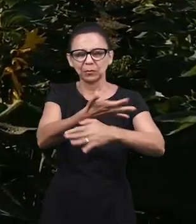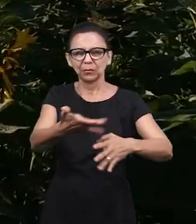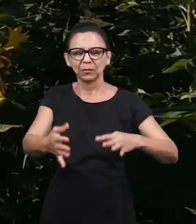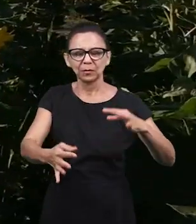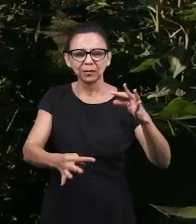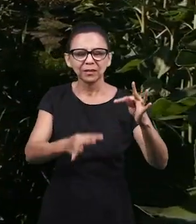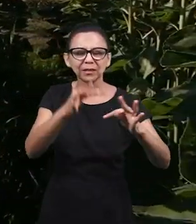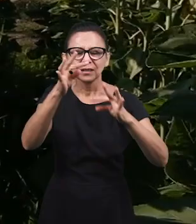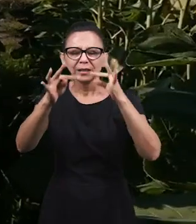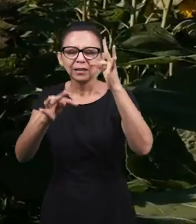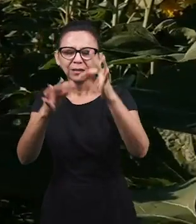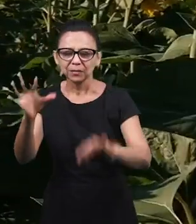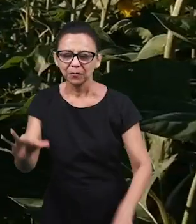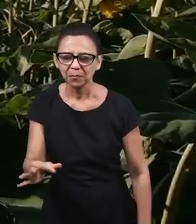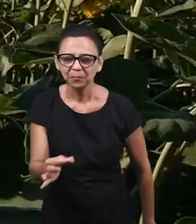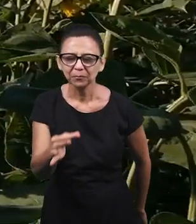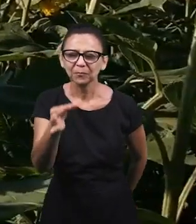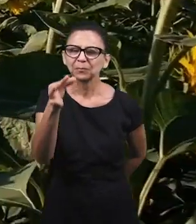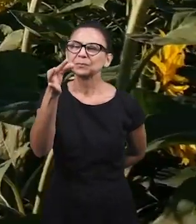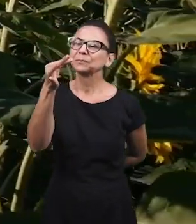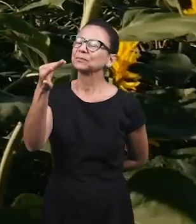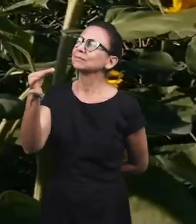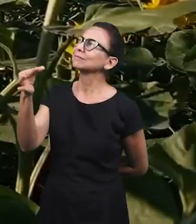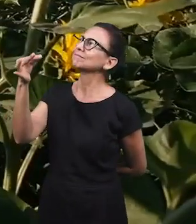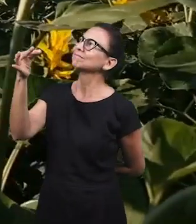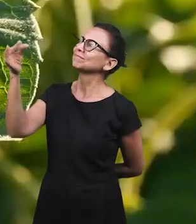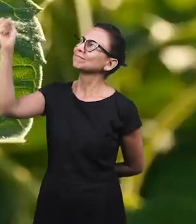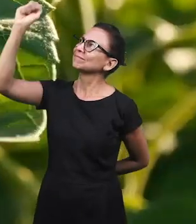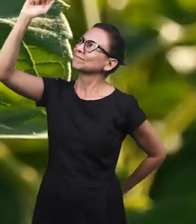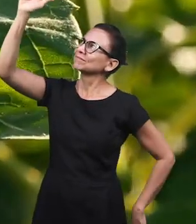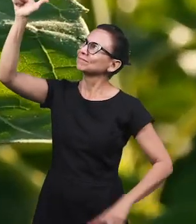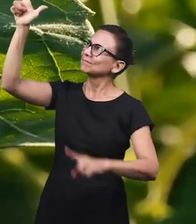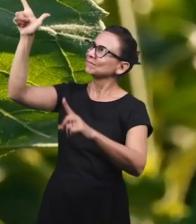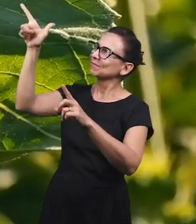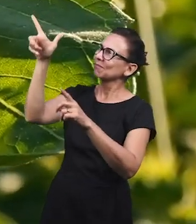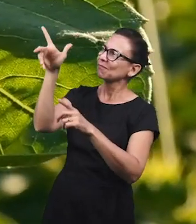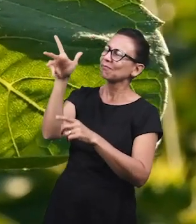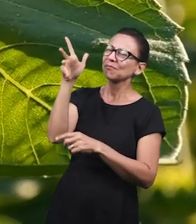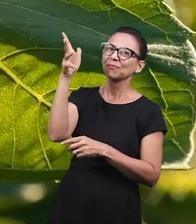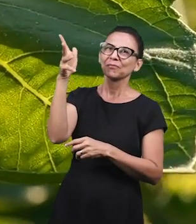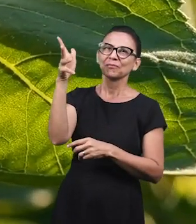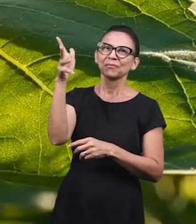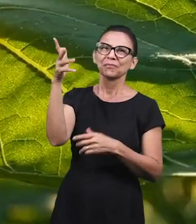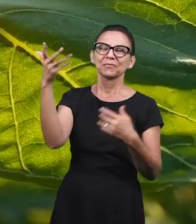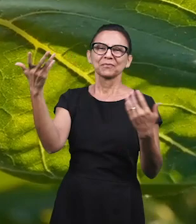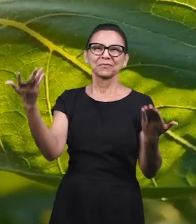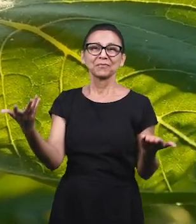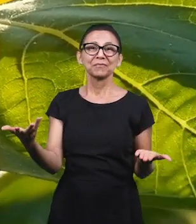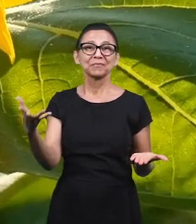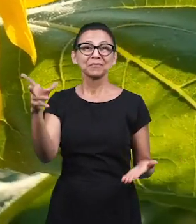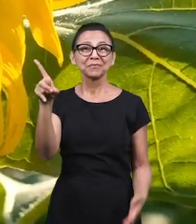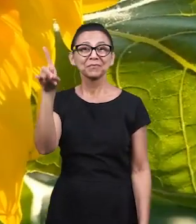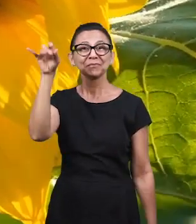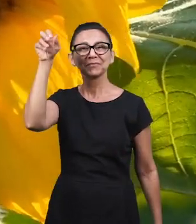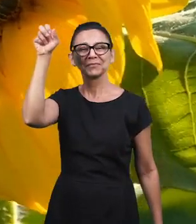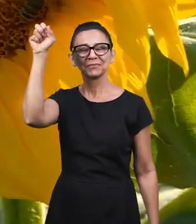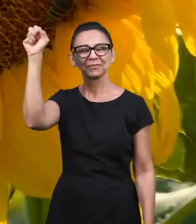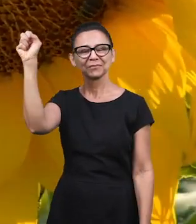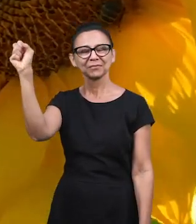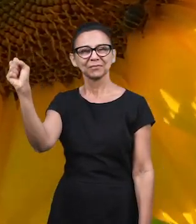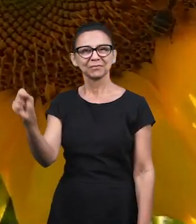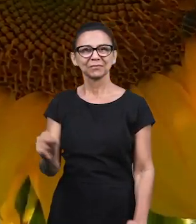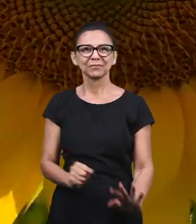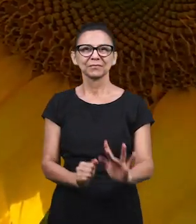desponta para a luz do sol, assim brilhou um dia